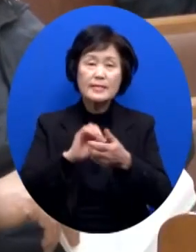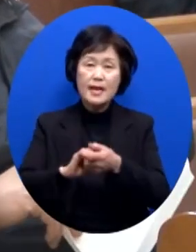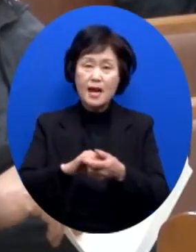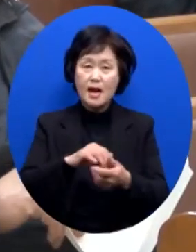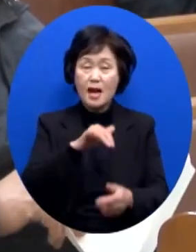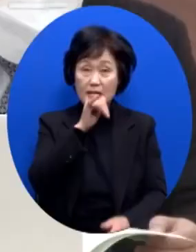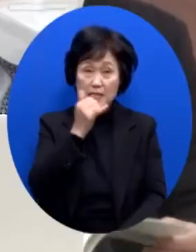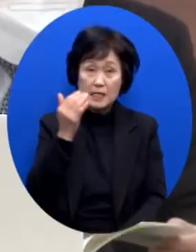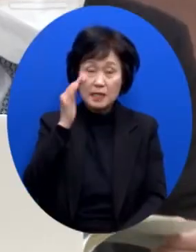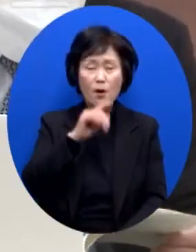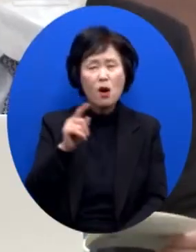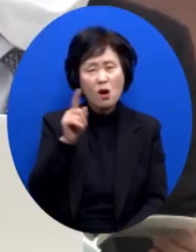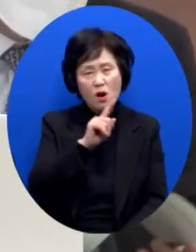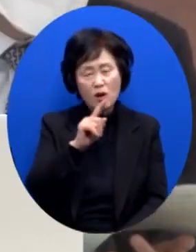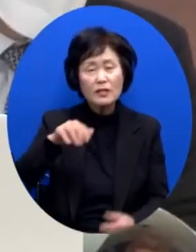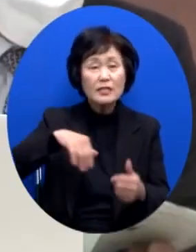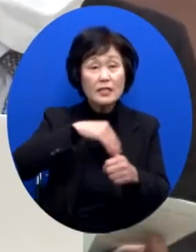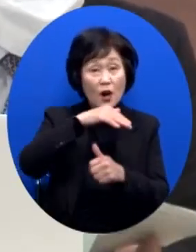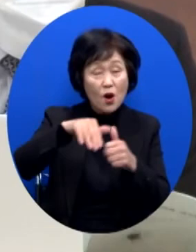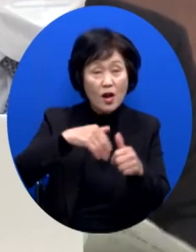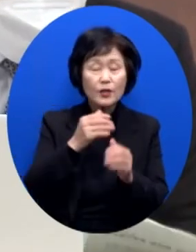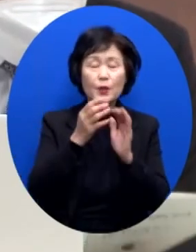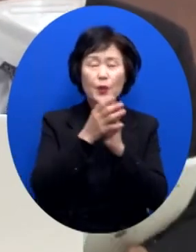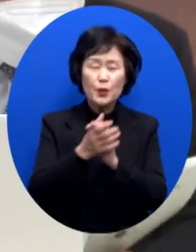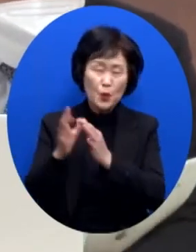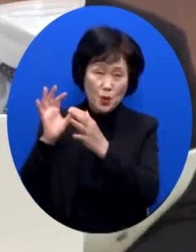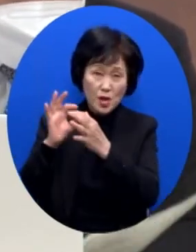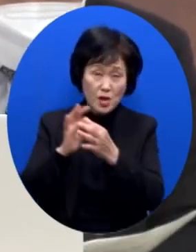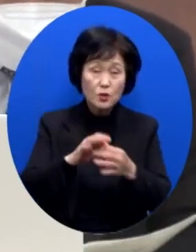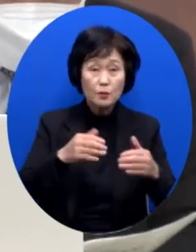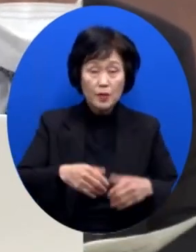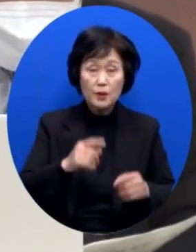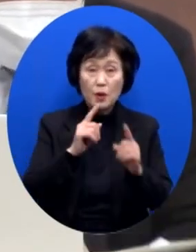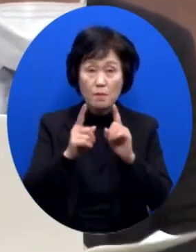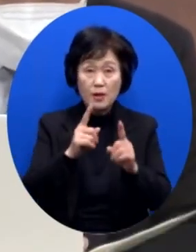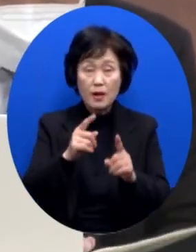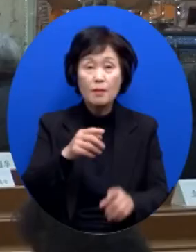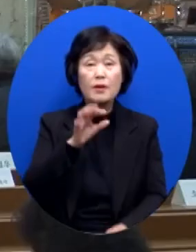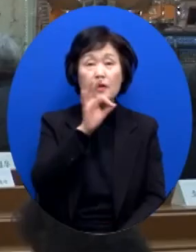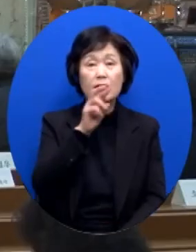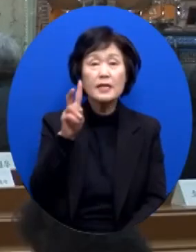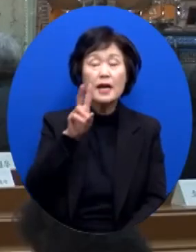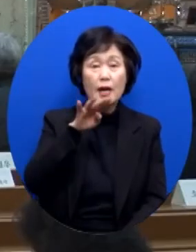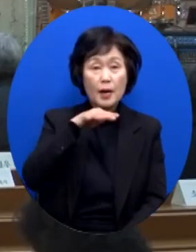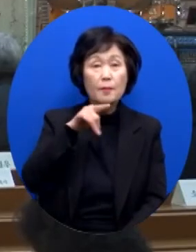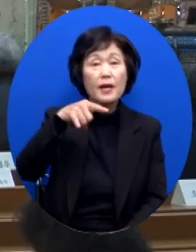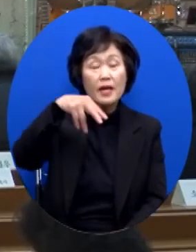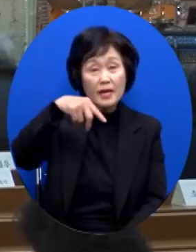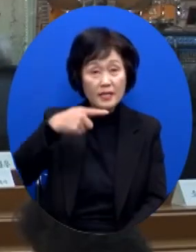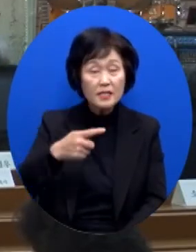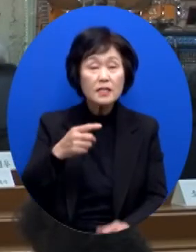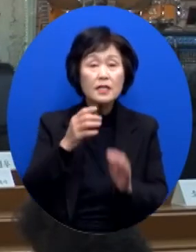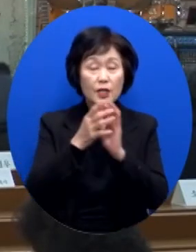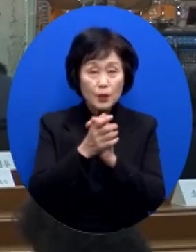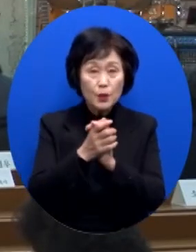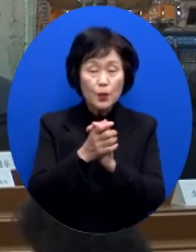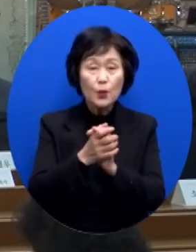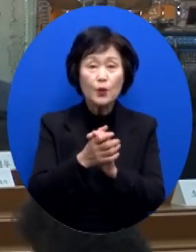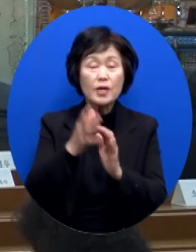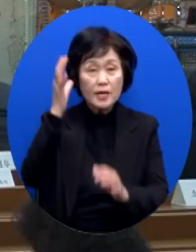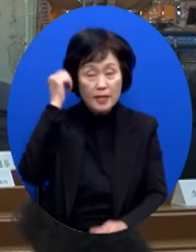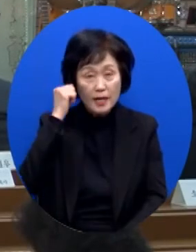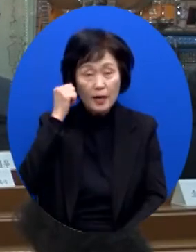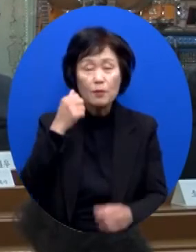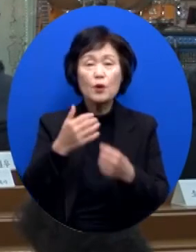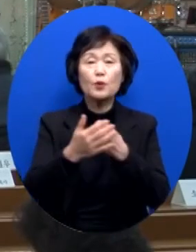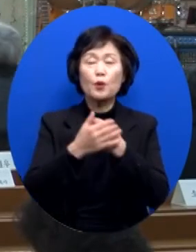기억하며 도와 주시는 하나님을 신뢰하는 교회가 2제 고 말했습니다 여 신임회장으로 제주 해비치 교회 변수 학력